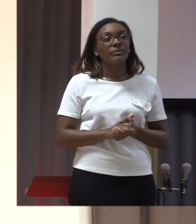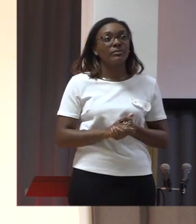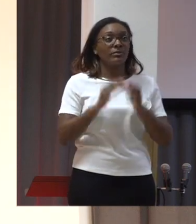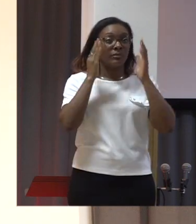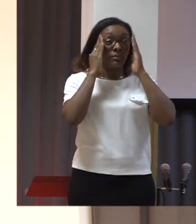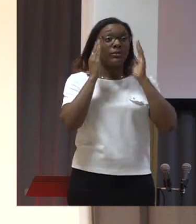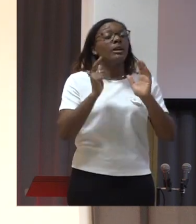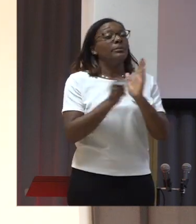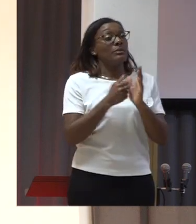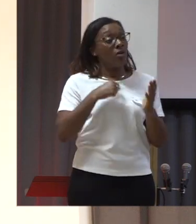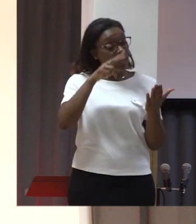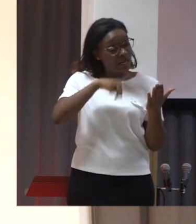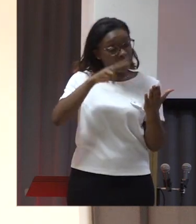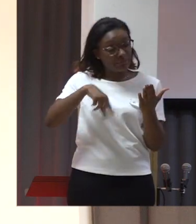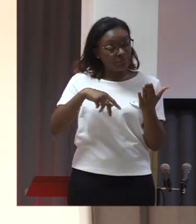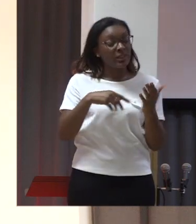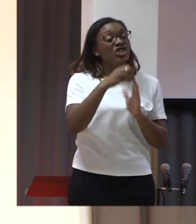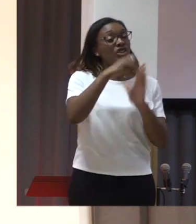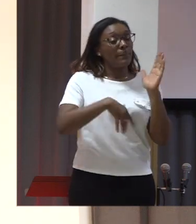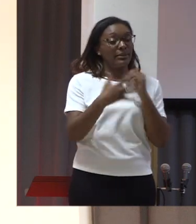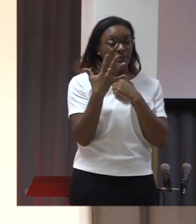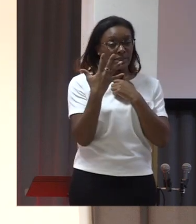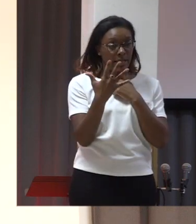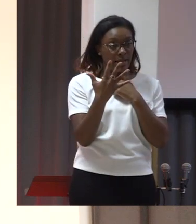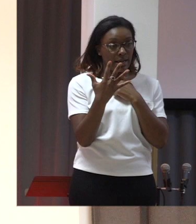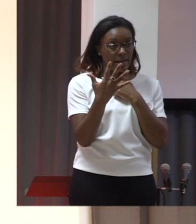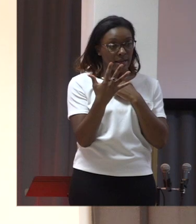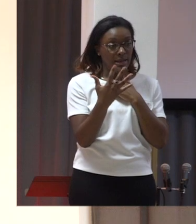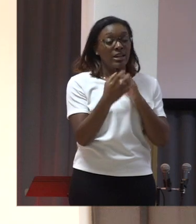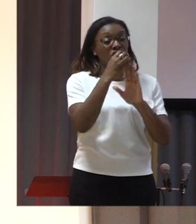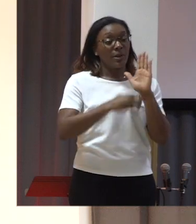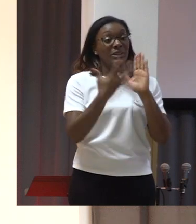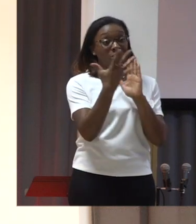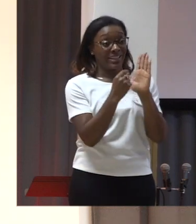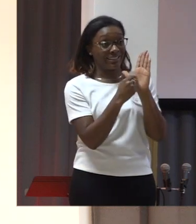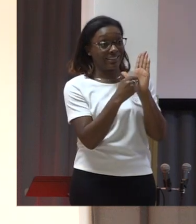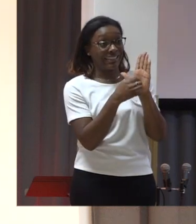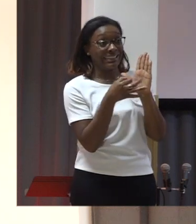Lorsque je lis le chapitre 7, il est écrit que le peuple